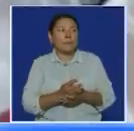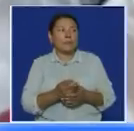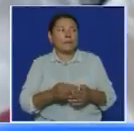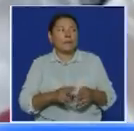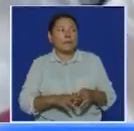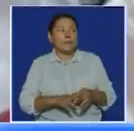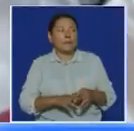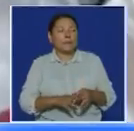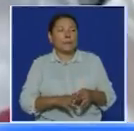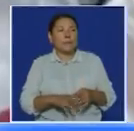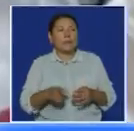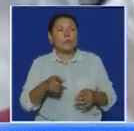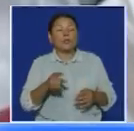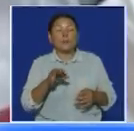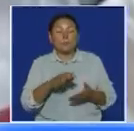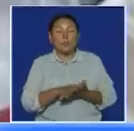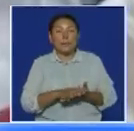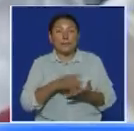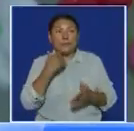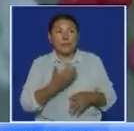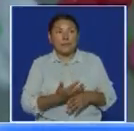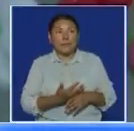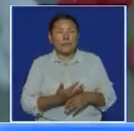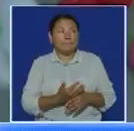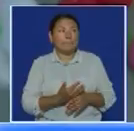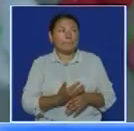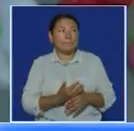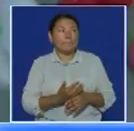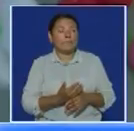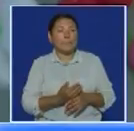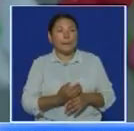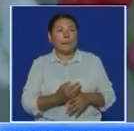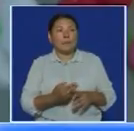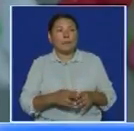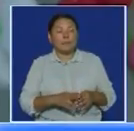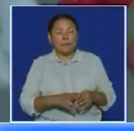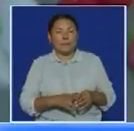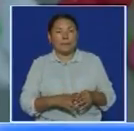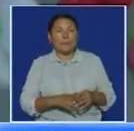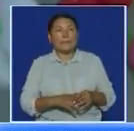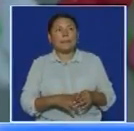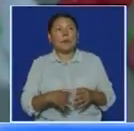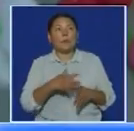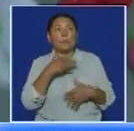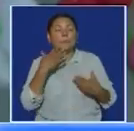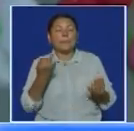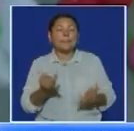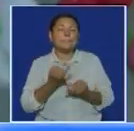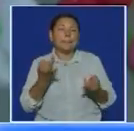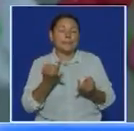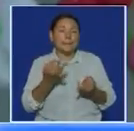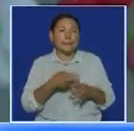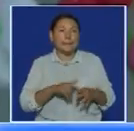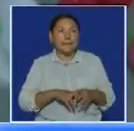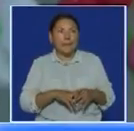жылдық жұмыс өтілі бар есепші жүрек жарды тілегін жеткізді. 25 жасымда келгенмін, содан бері көп деген қызметкерлермен, көп